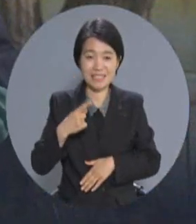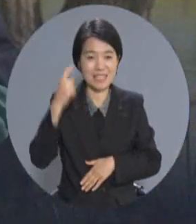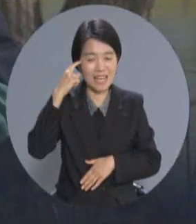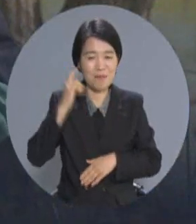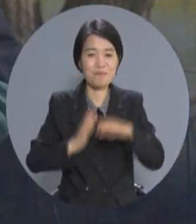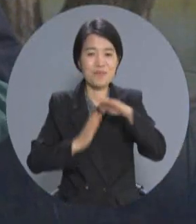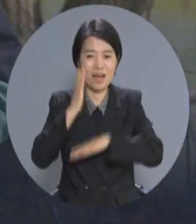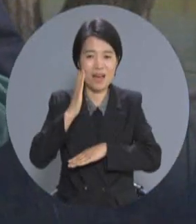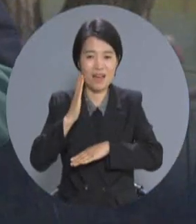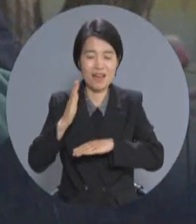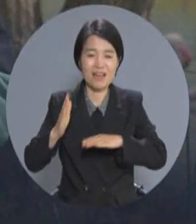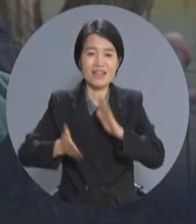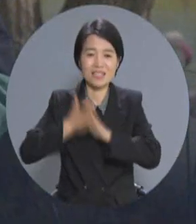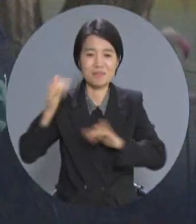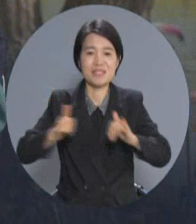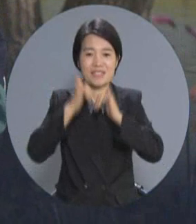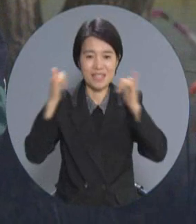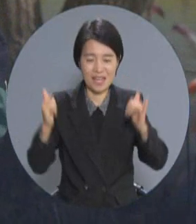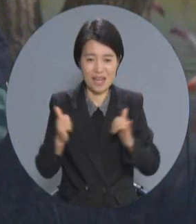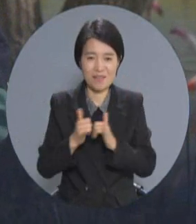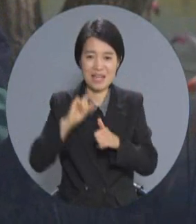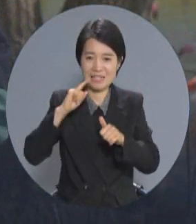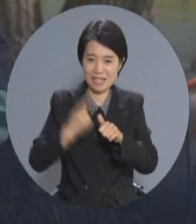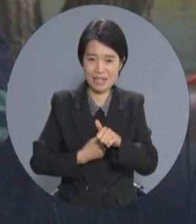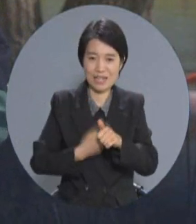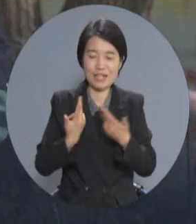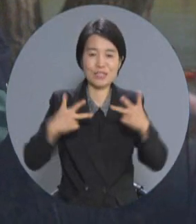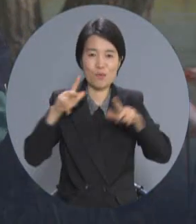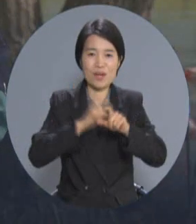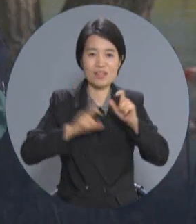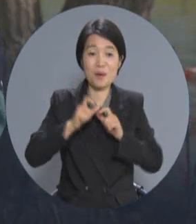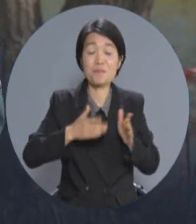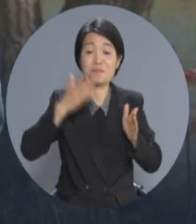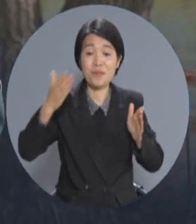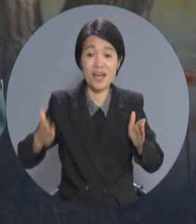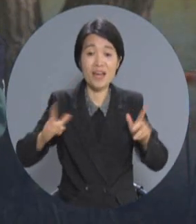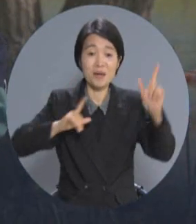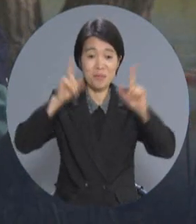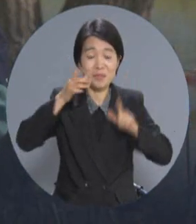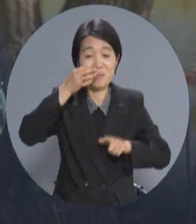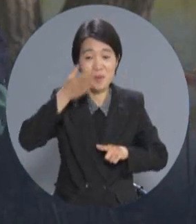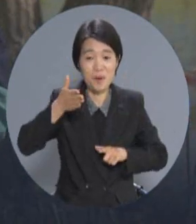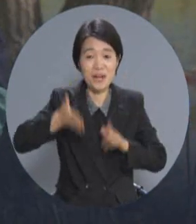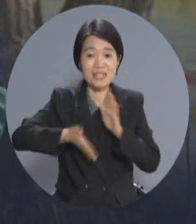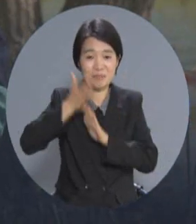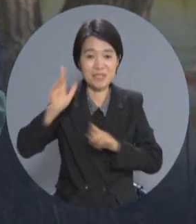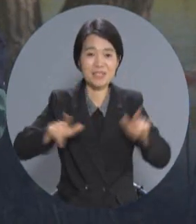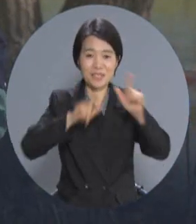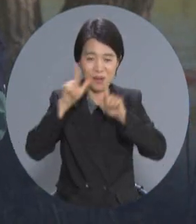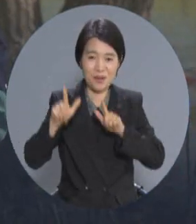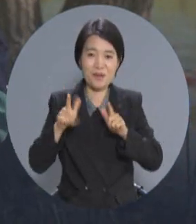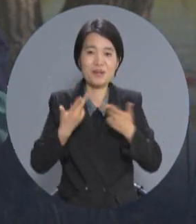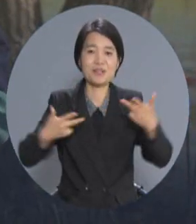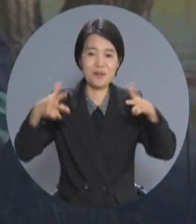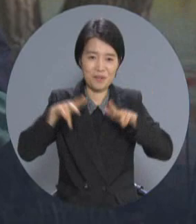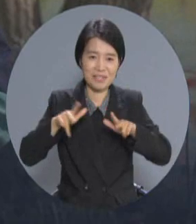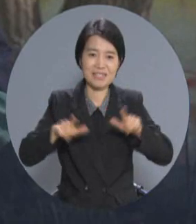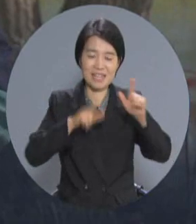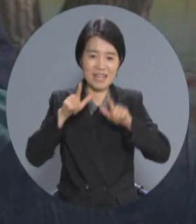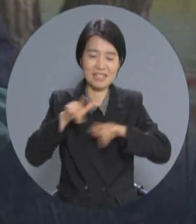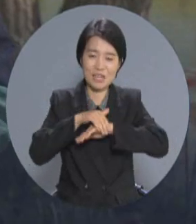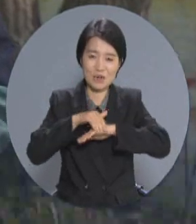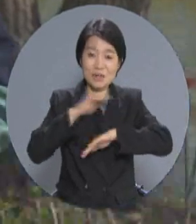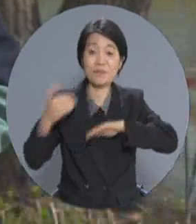에코벨트를 넘어서 시민사회로 생태와 정원이 확장되어가는 모습으로 해서 시민이 정원에 사는 그림들을